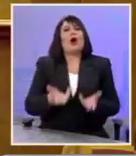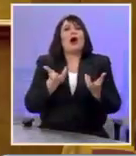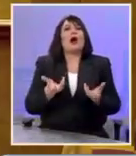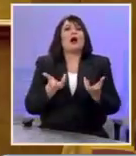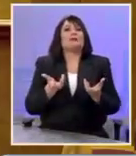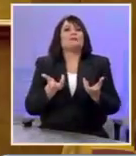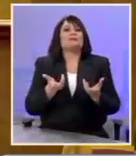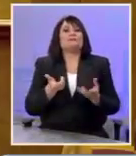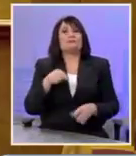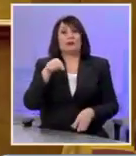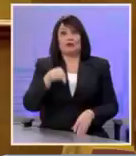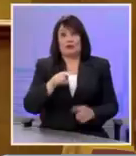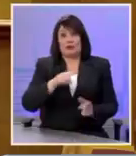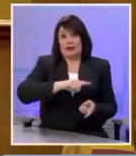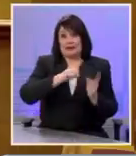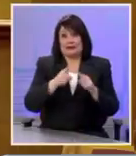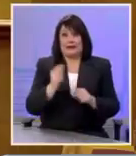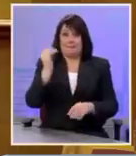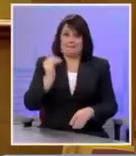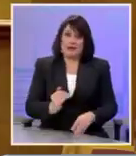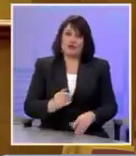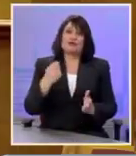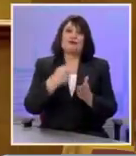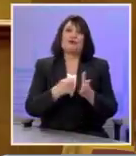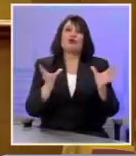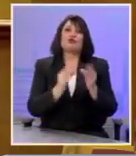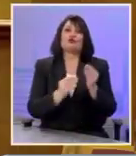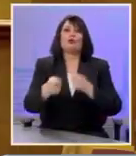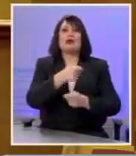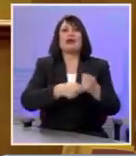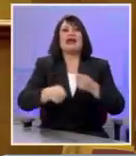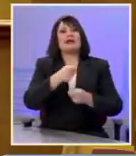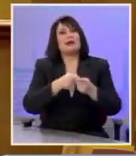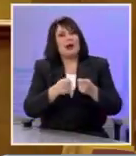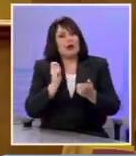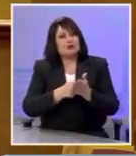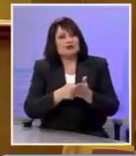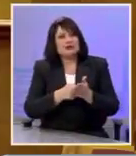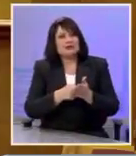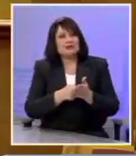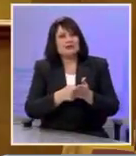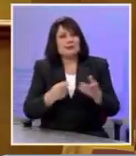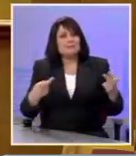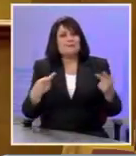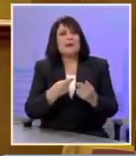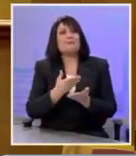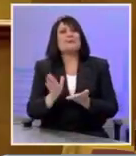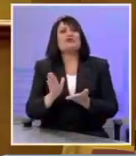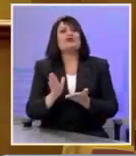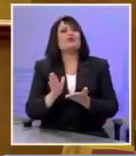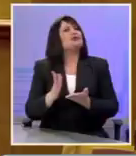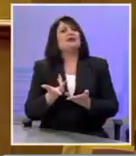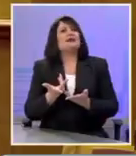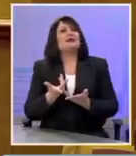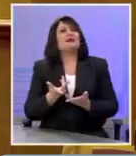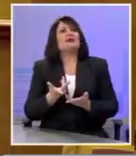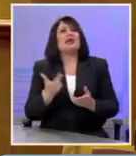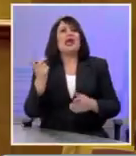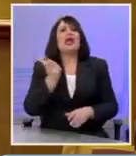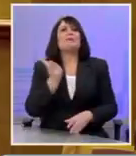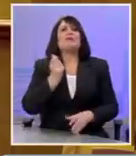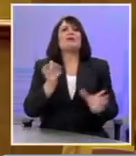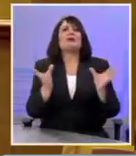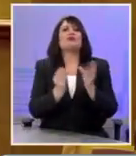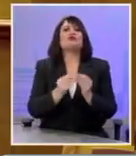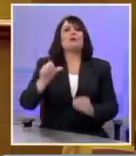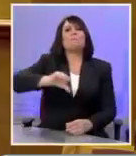Τώρα, αντί να μειώνουν το φόρο κατανάλωσης, μειώνουν, κόβουν στο μισό το επίδομα για το